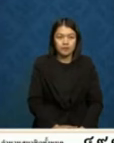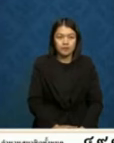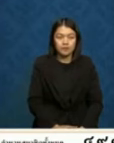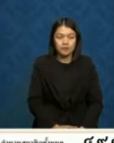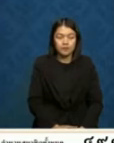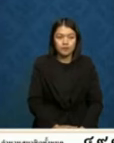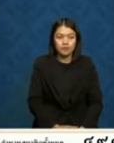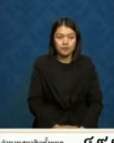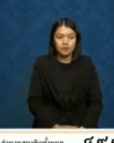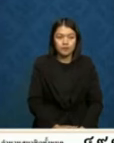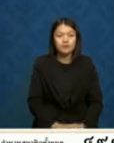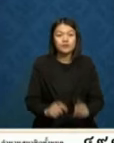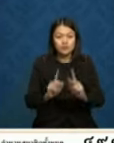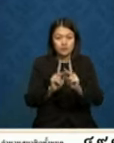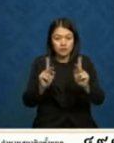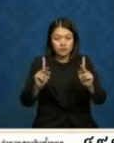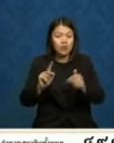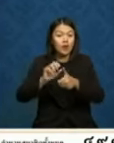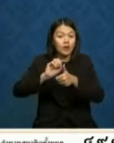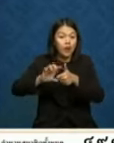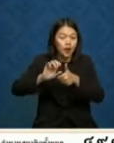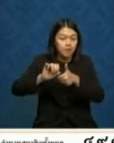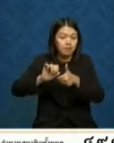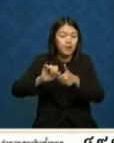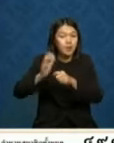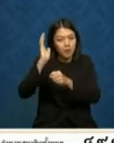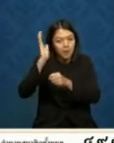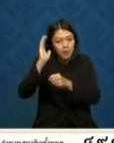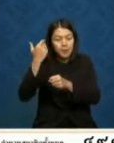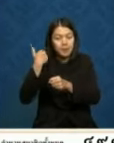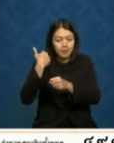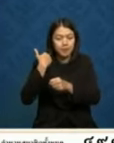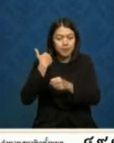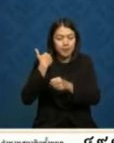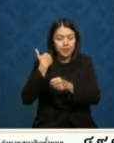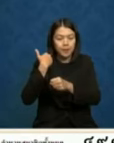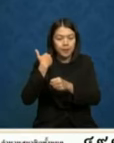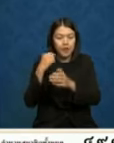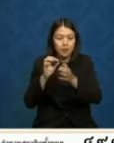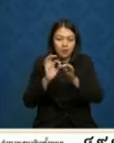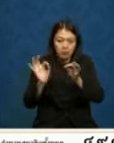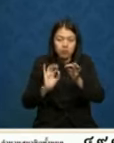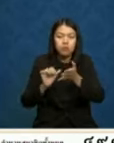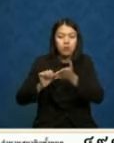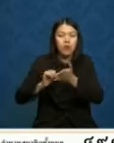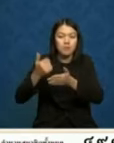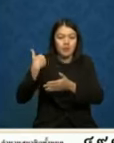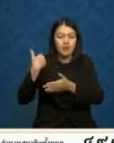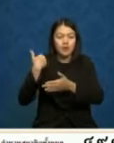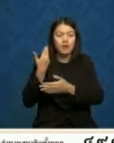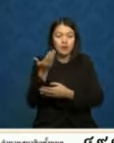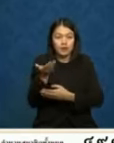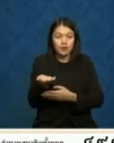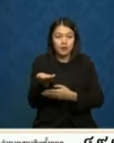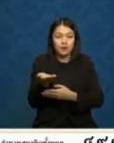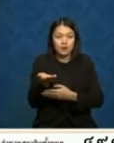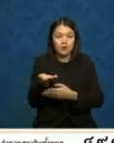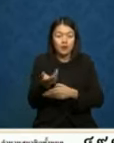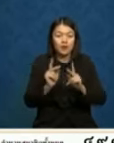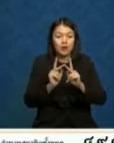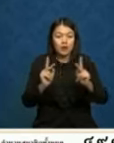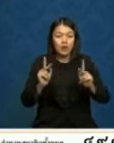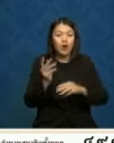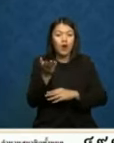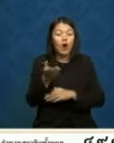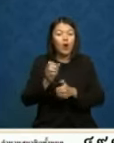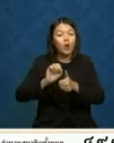มีกรรมธิการสงวนความเห็นแล้วก็ผู้แปรยติสงวนคำแปรยติครับขอเชิญกรรมธิการที่